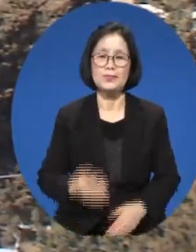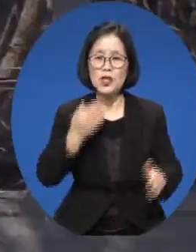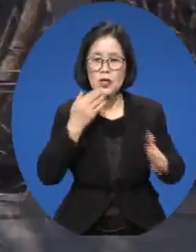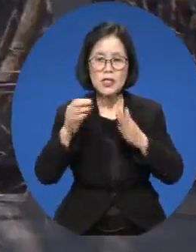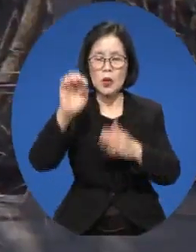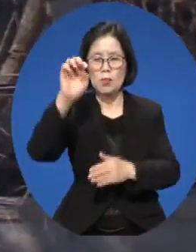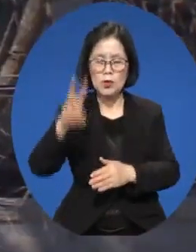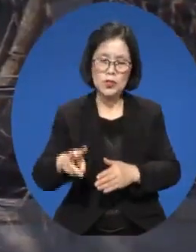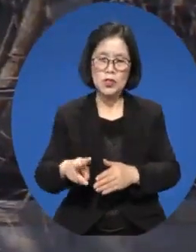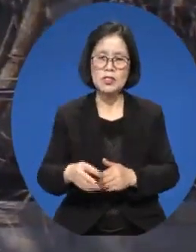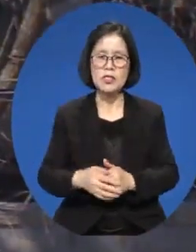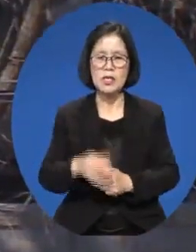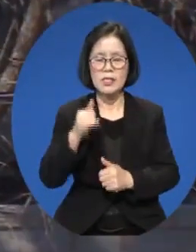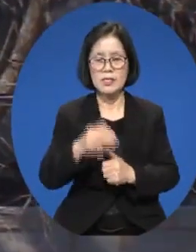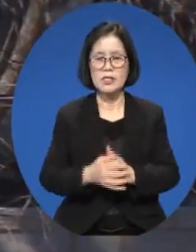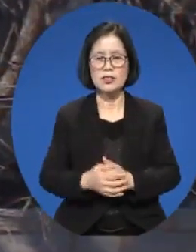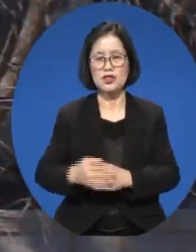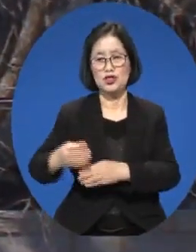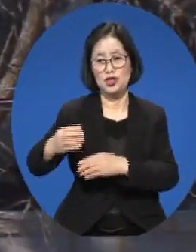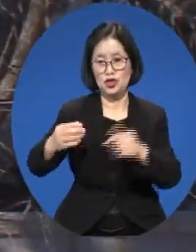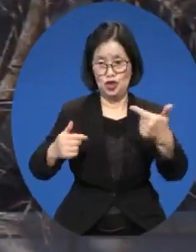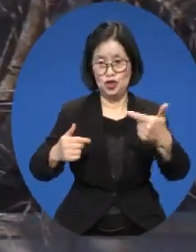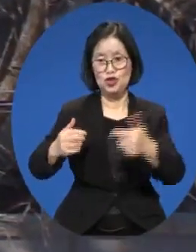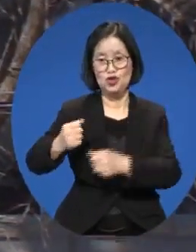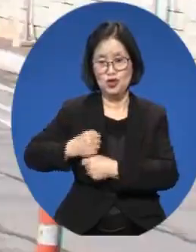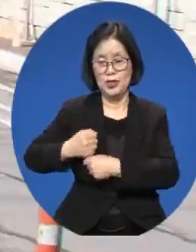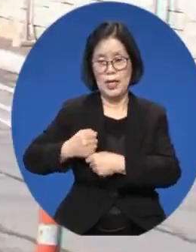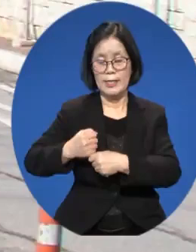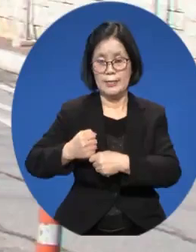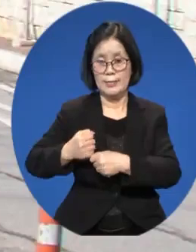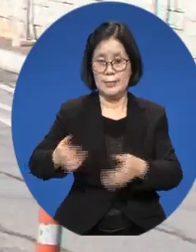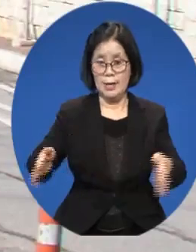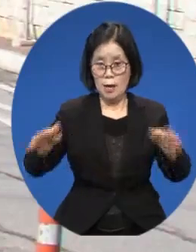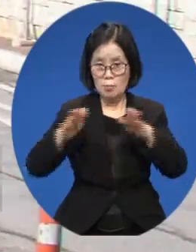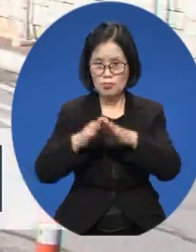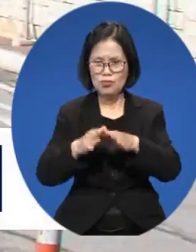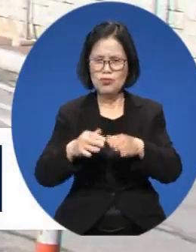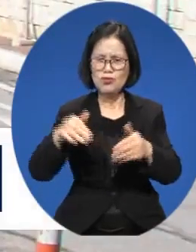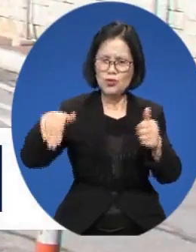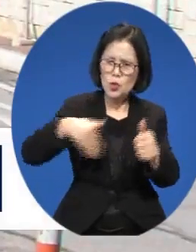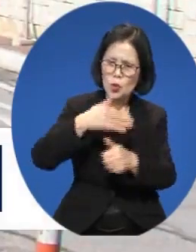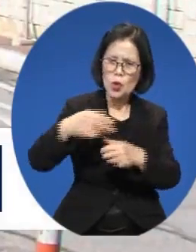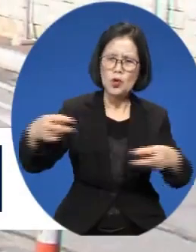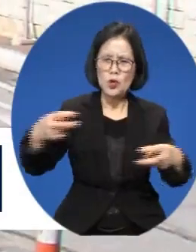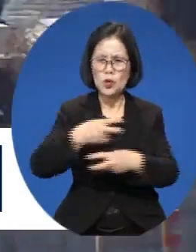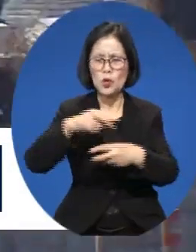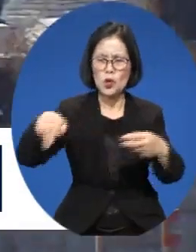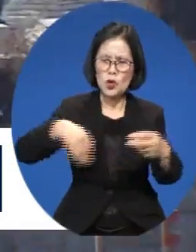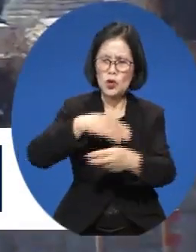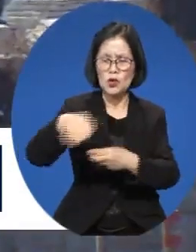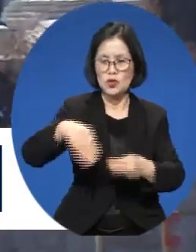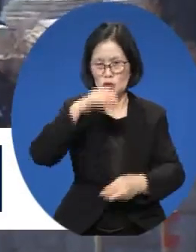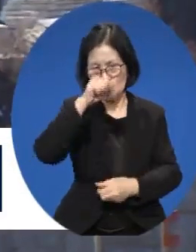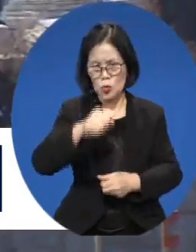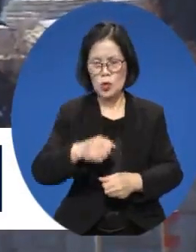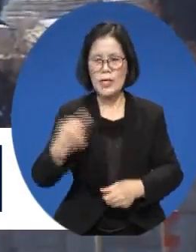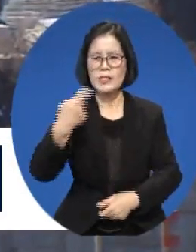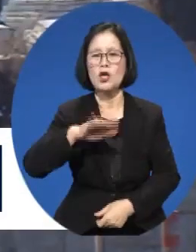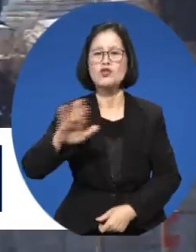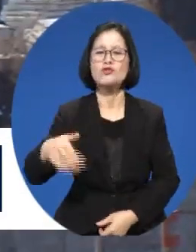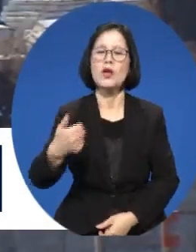포천시 에 위치한 육군 6군단 사령부 입니다 입지 조건과 교통 여건이 나쁘지 않아